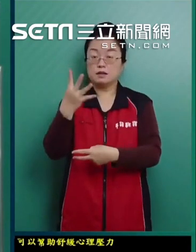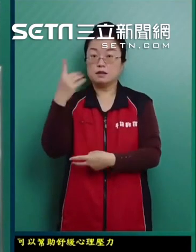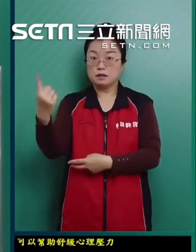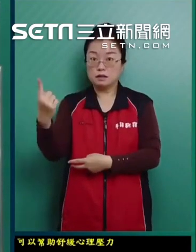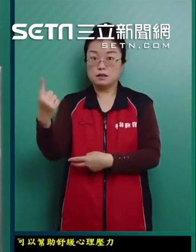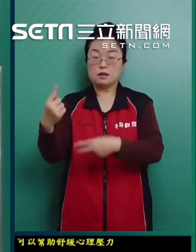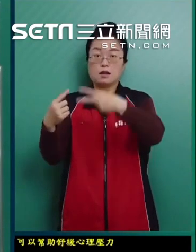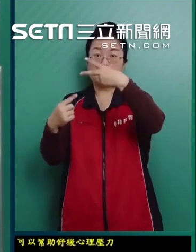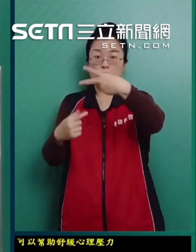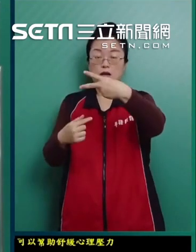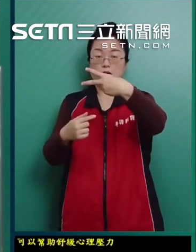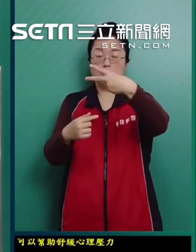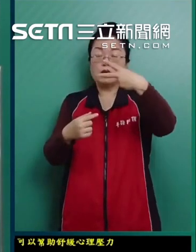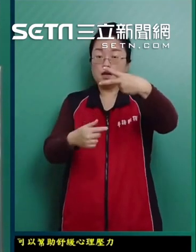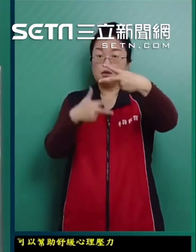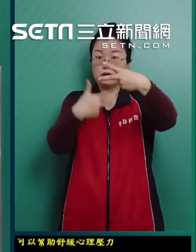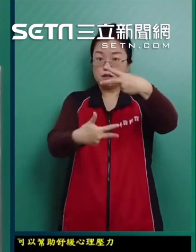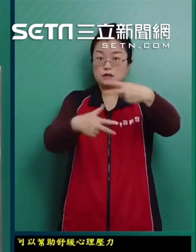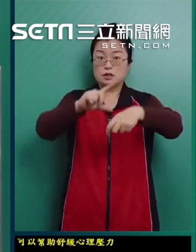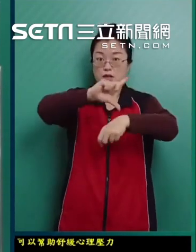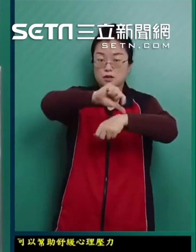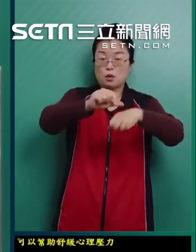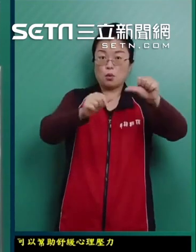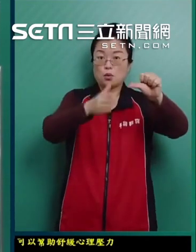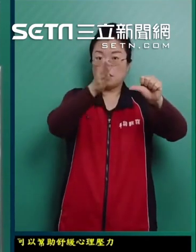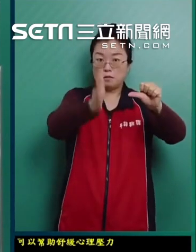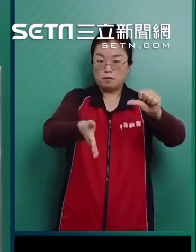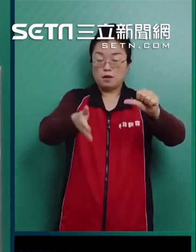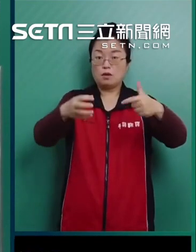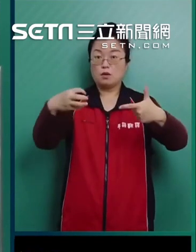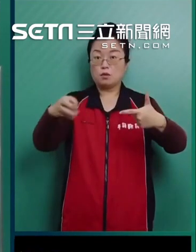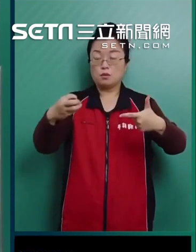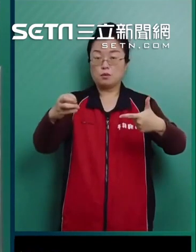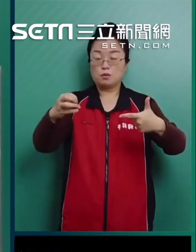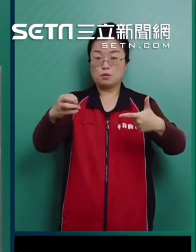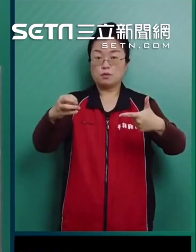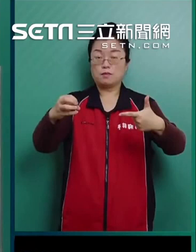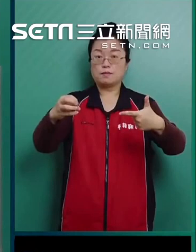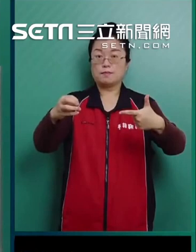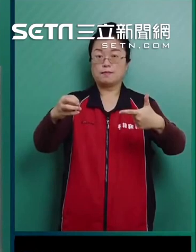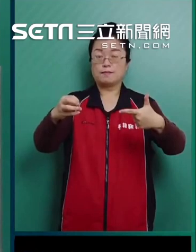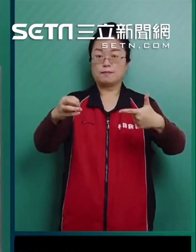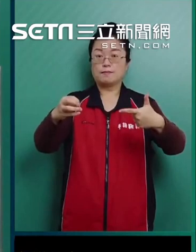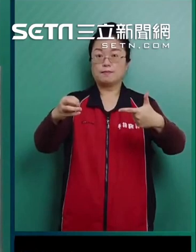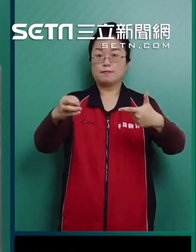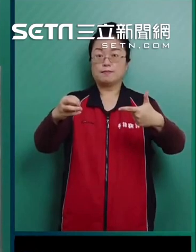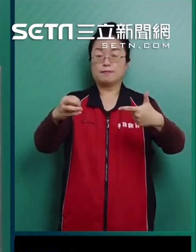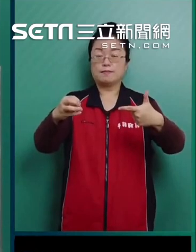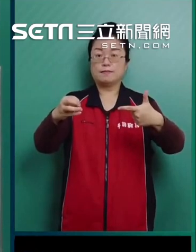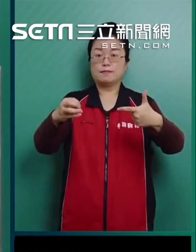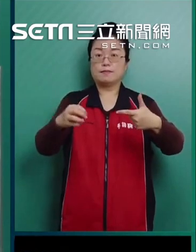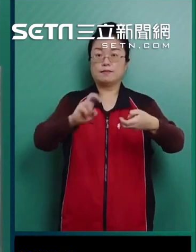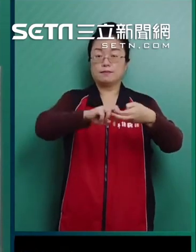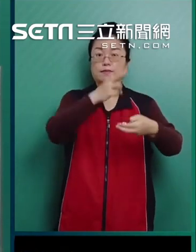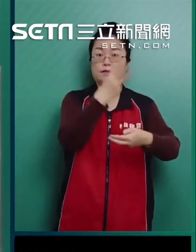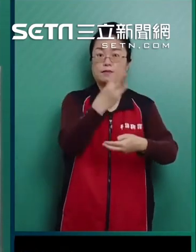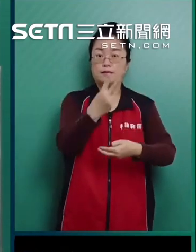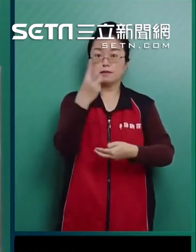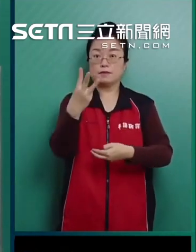是5点半到6点哦，晚上下午5点半到晚上6点，